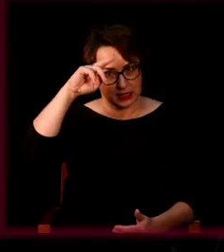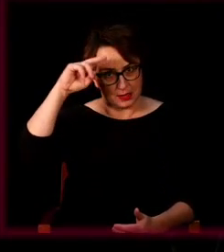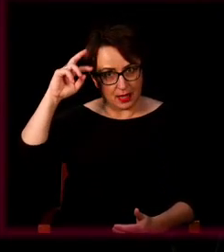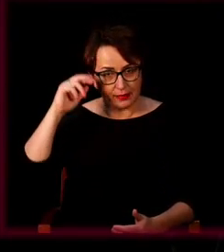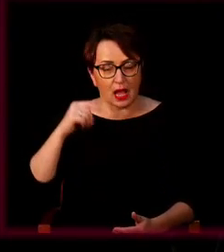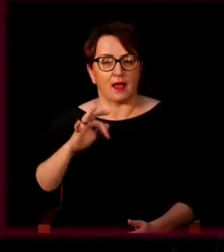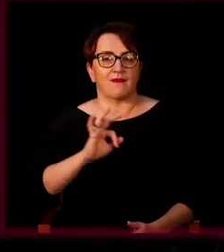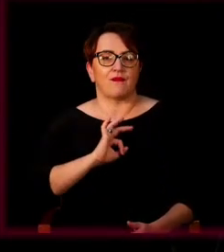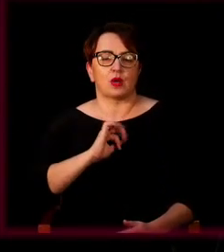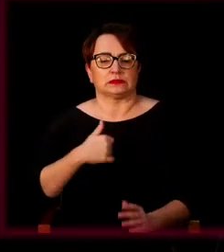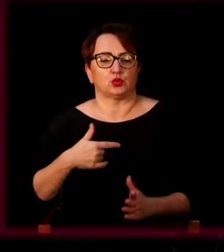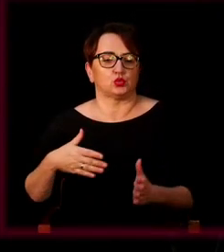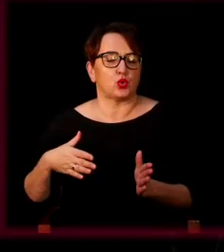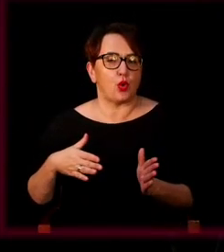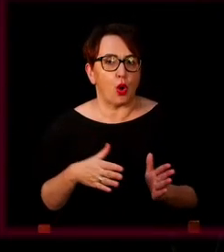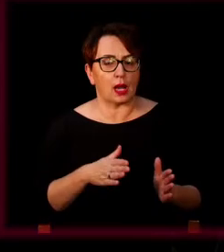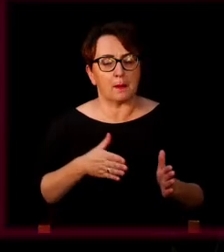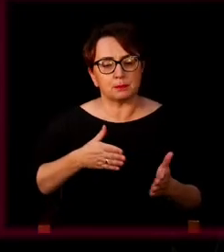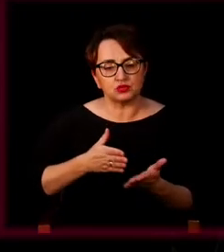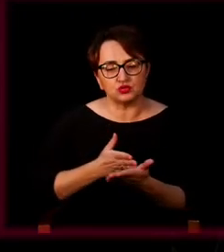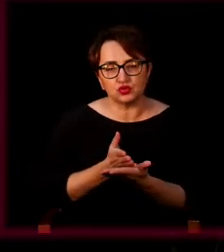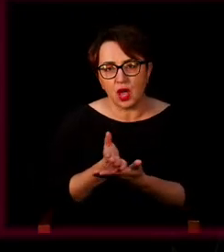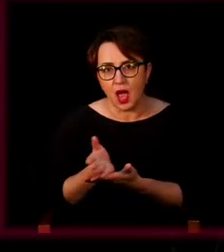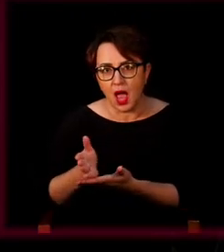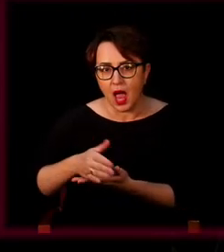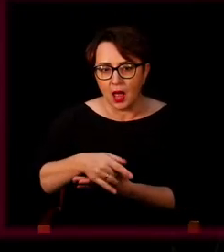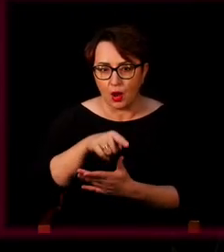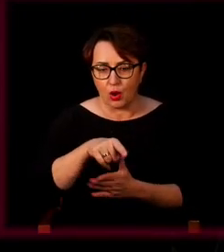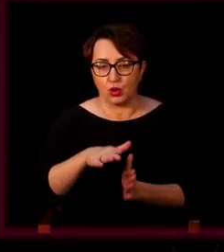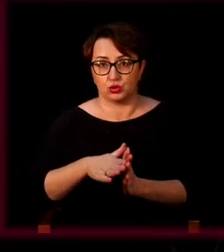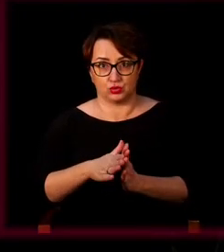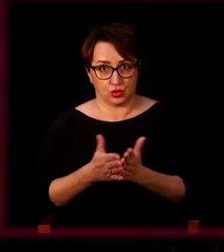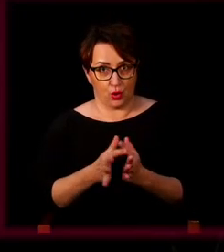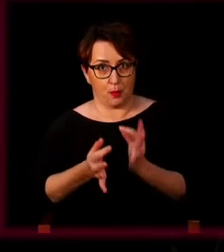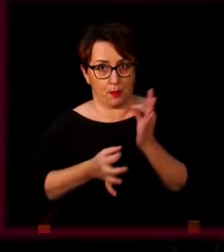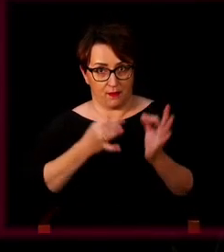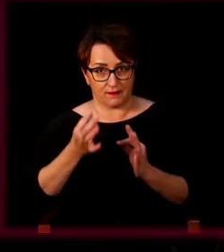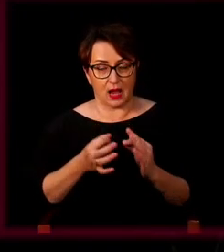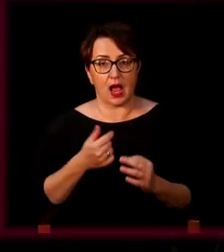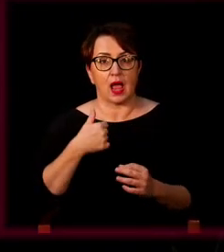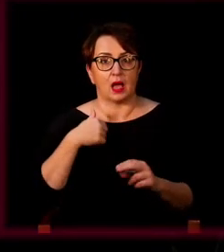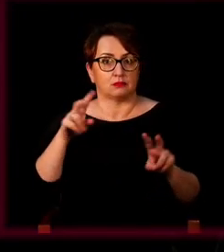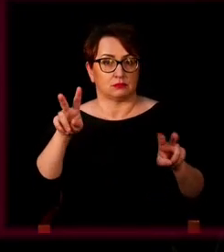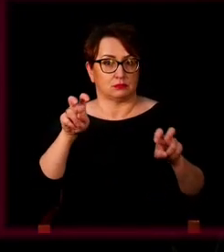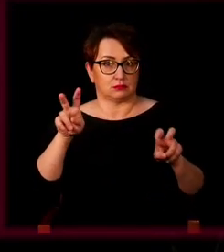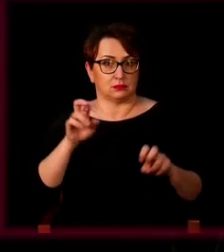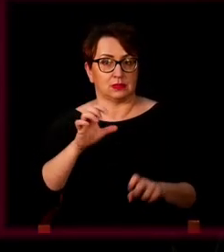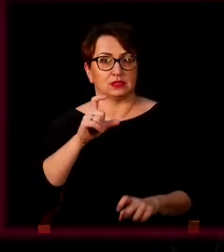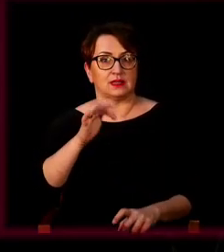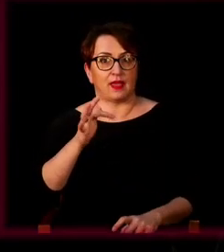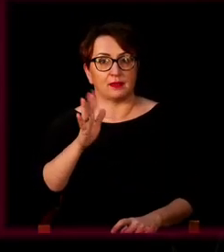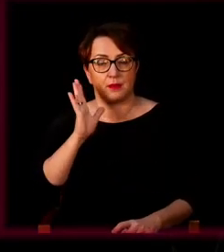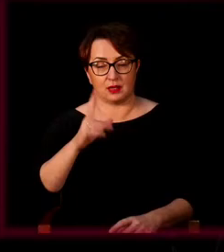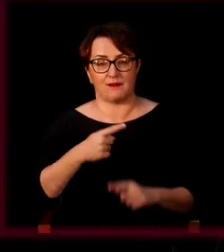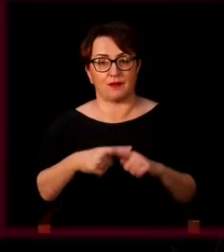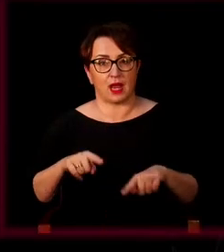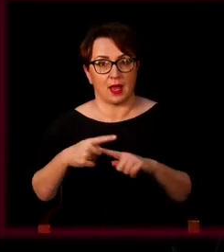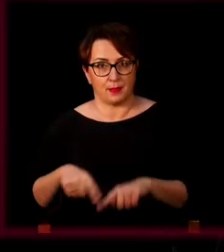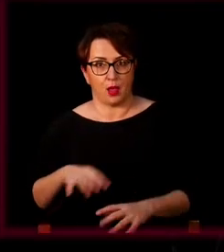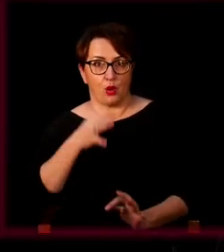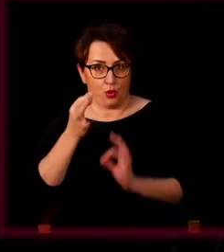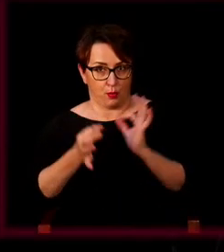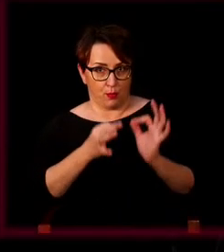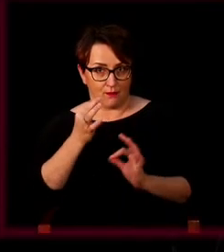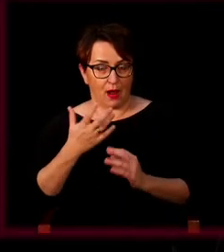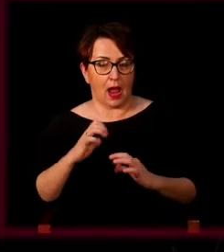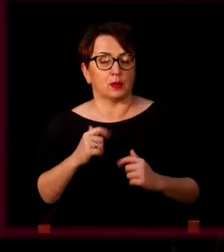czy pewną taką swoją drogę poprzez tę powieść. Będę też się posługiwał cytatami, fragmentami tej powieści, żeby